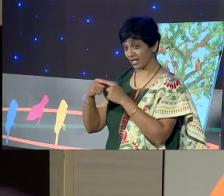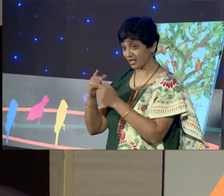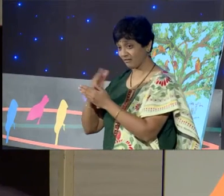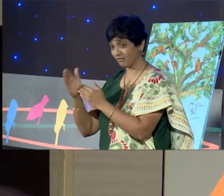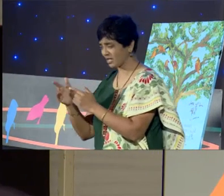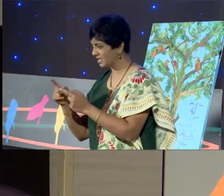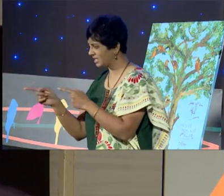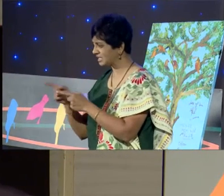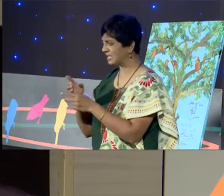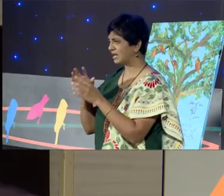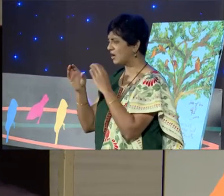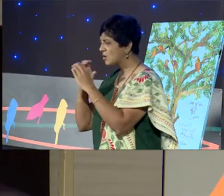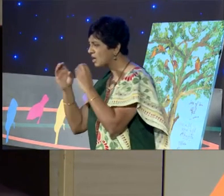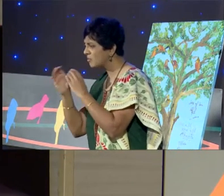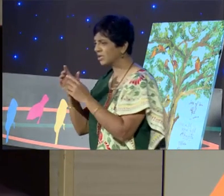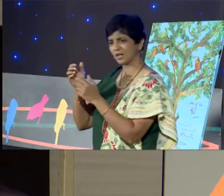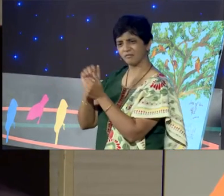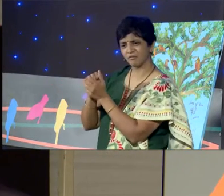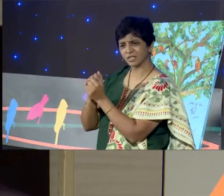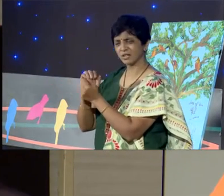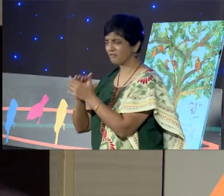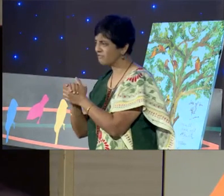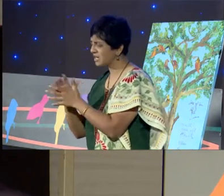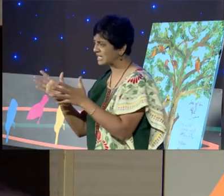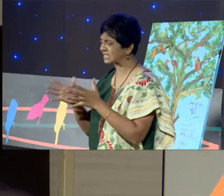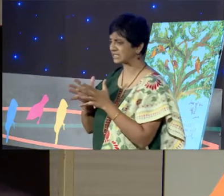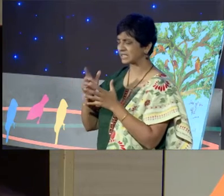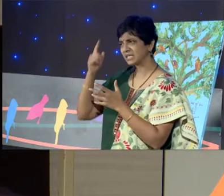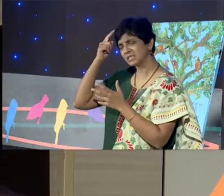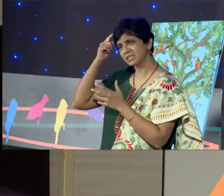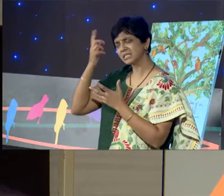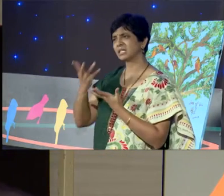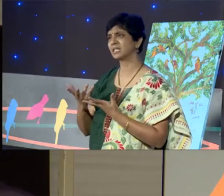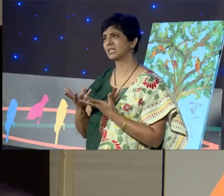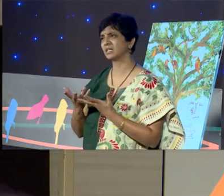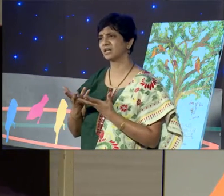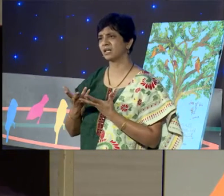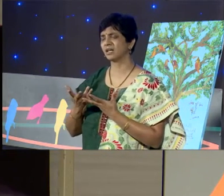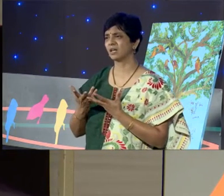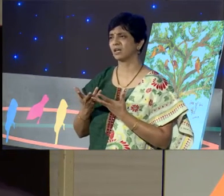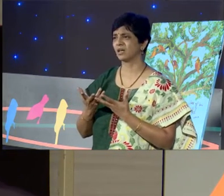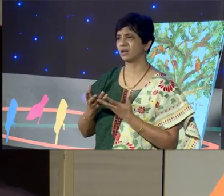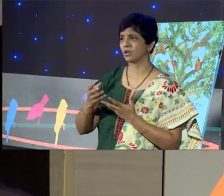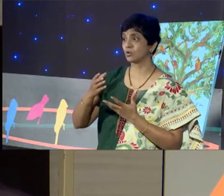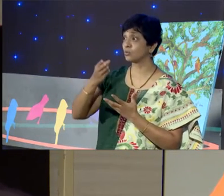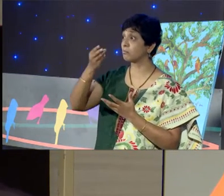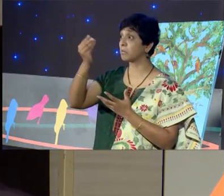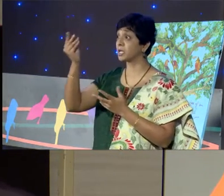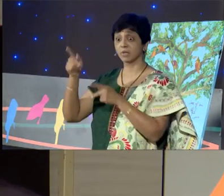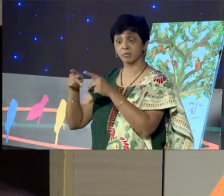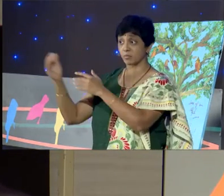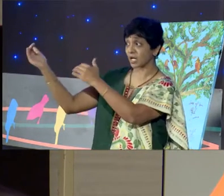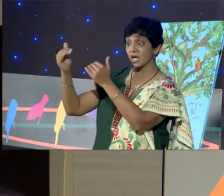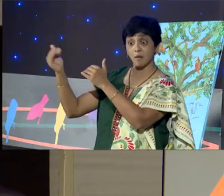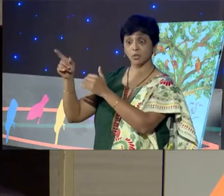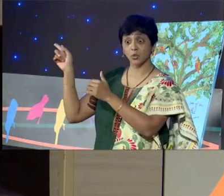पुअर परिवार से थे। महाबलेश्वर में जब टूरिस्ट सीजन भरती तो दूर दराज से लोग, करीब 40-45 लाख लोग आते हैं महाबलेश्वर में,